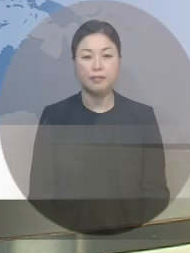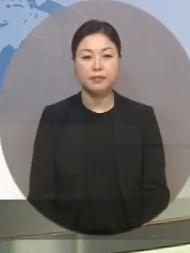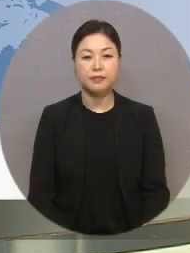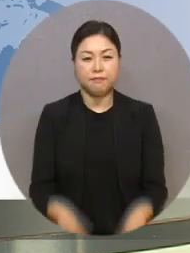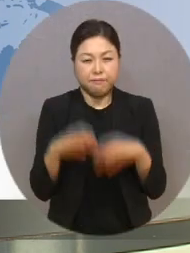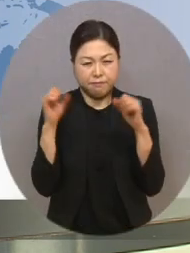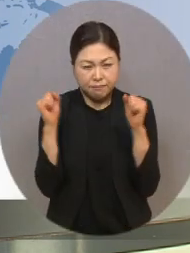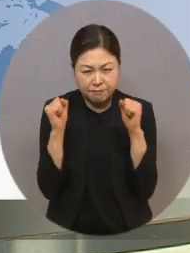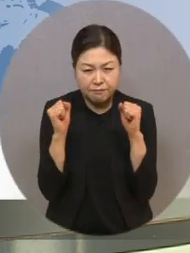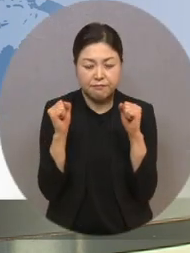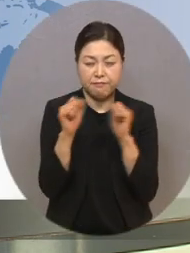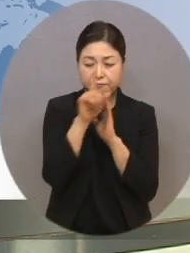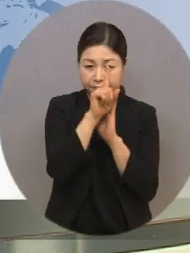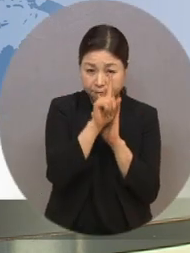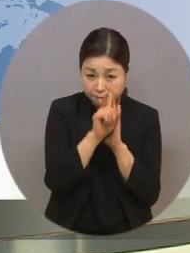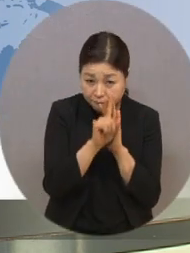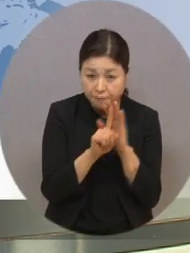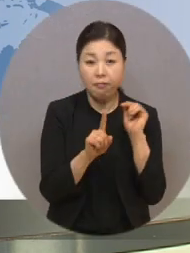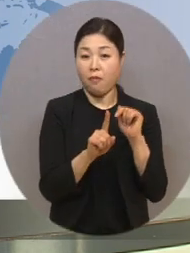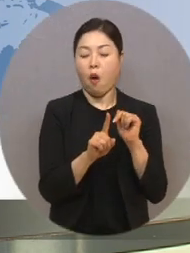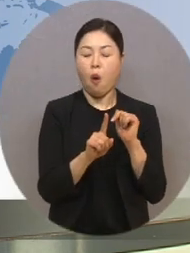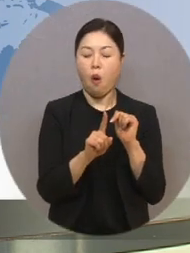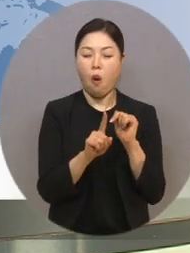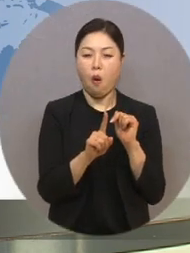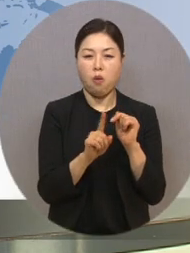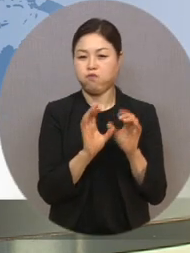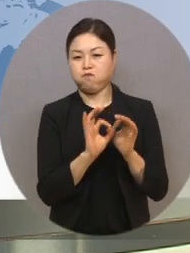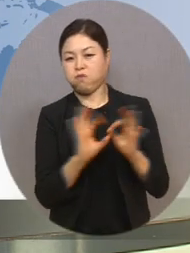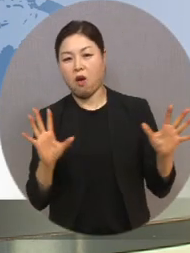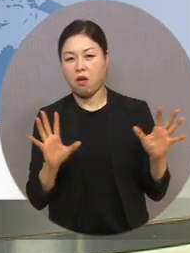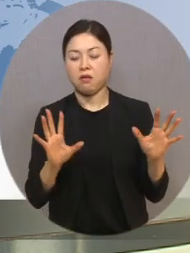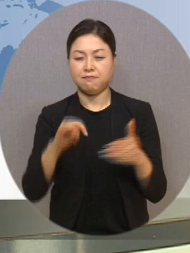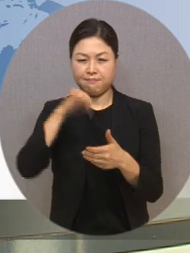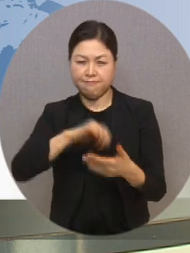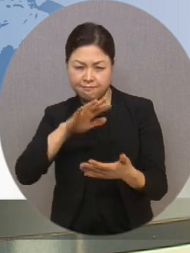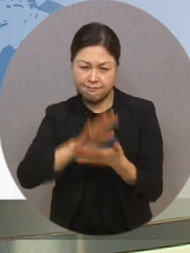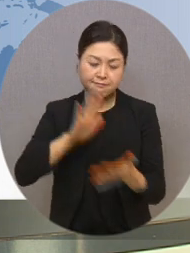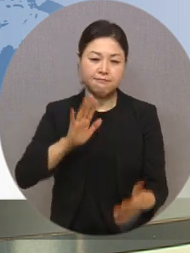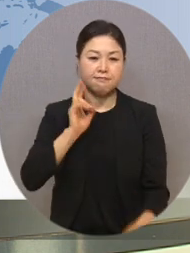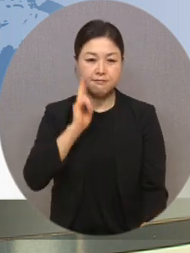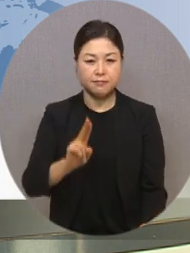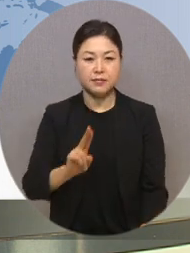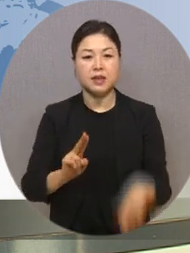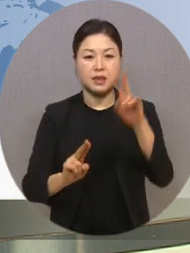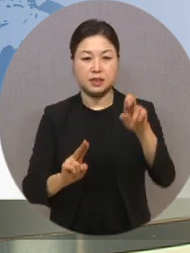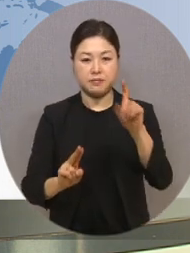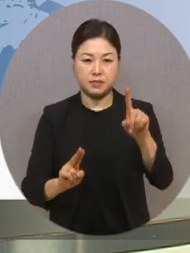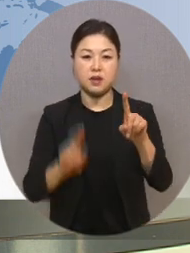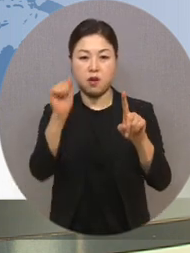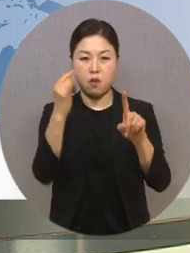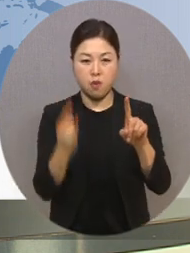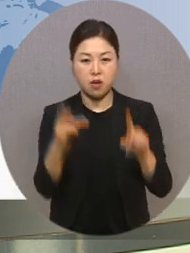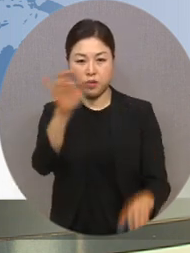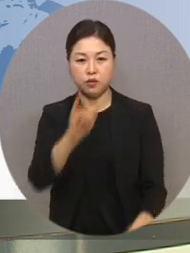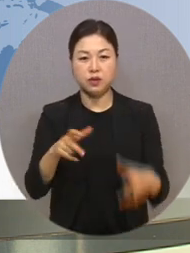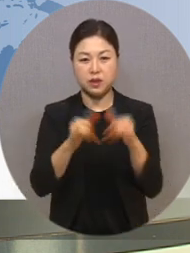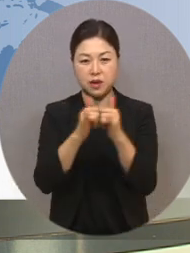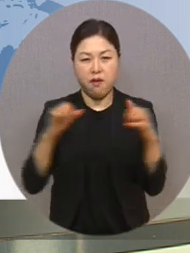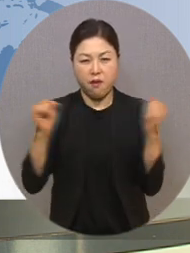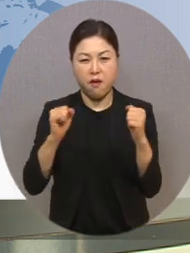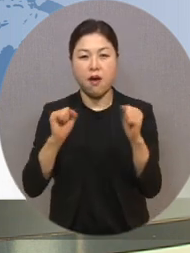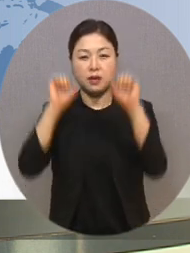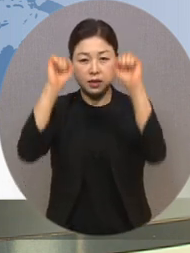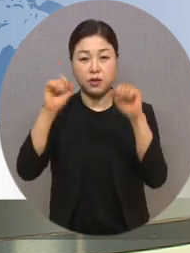한겨울의 추위가 무색하게 선수들의 열정으로 가득했던 제21회 전국장애인 동계체육대회가